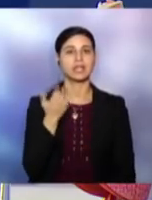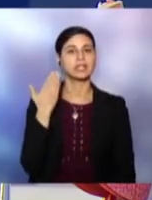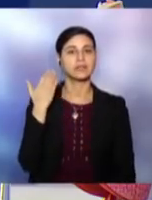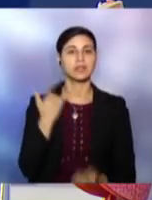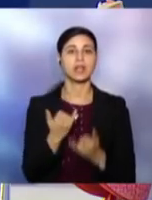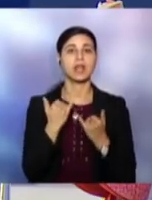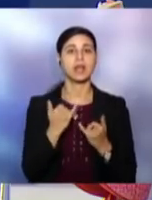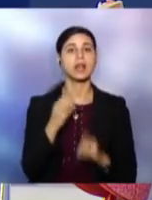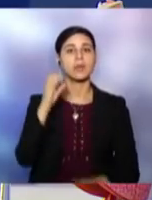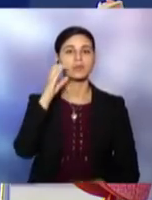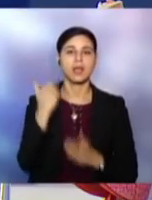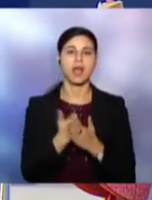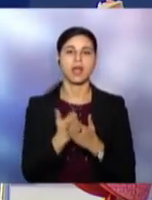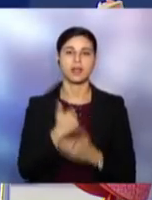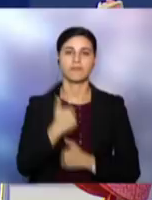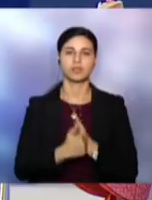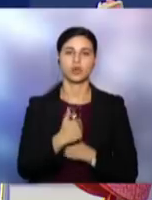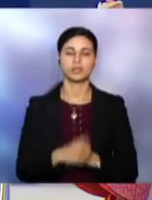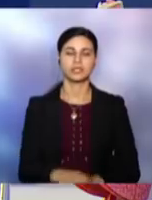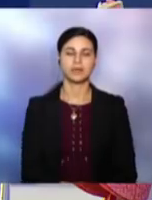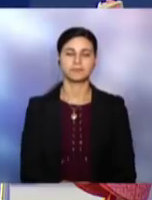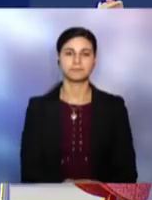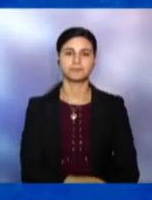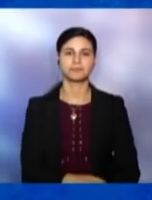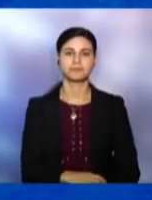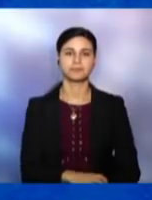განმავლობაში? ახლა კი მოისმინეთ ახალი ვიქტორინა.